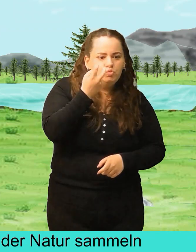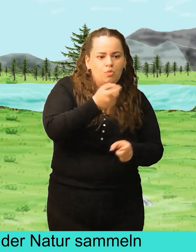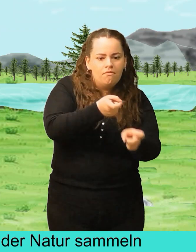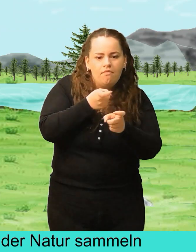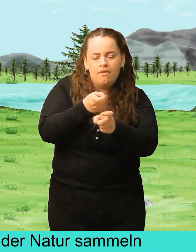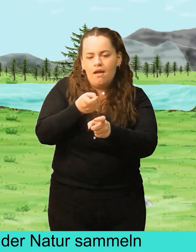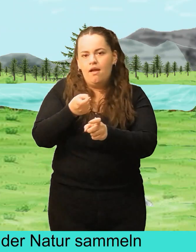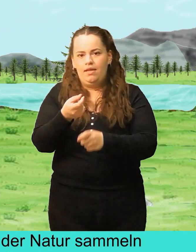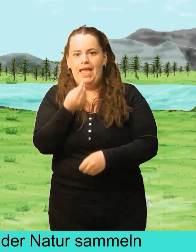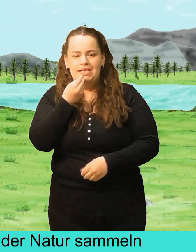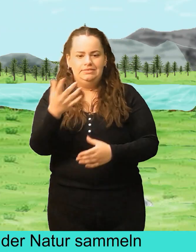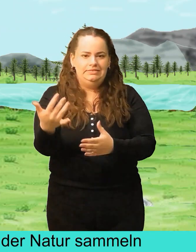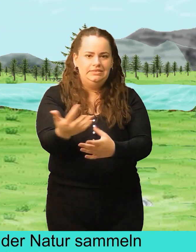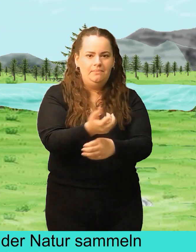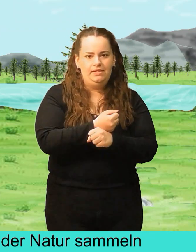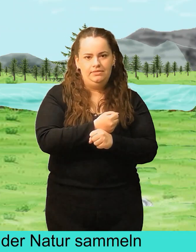auf die Jagd gehen.